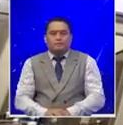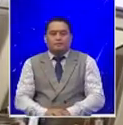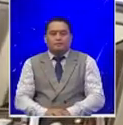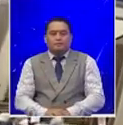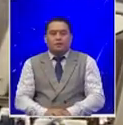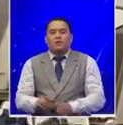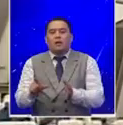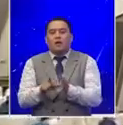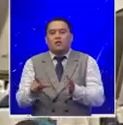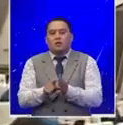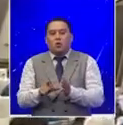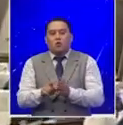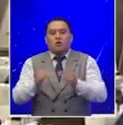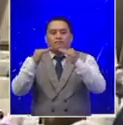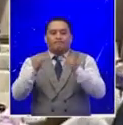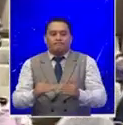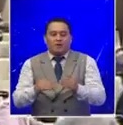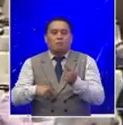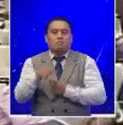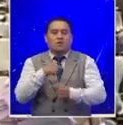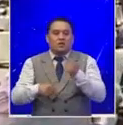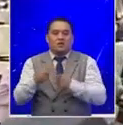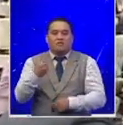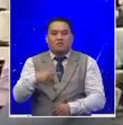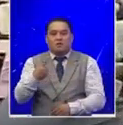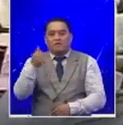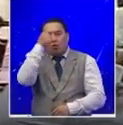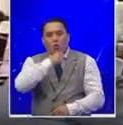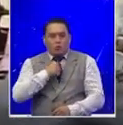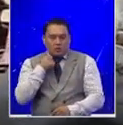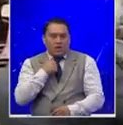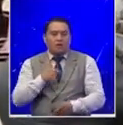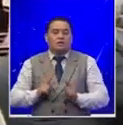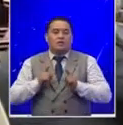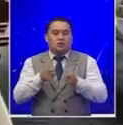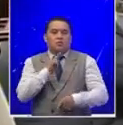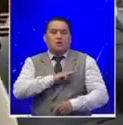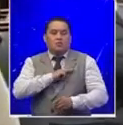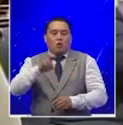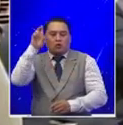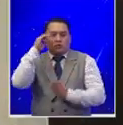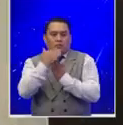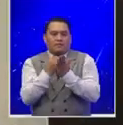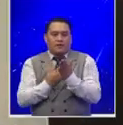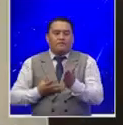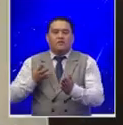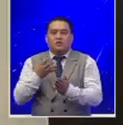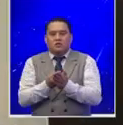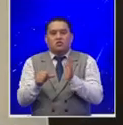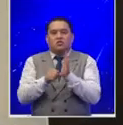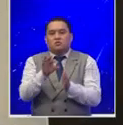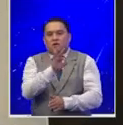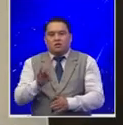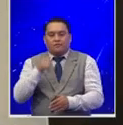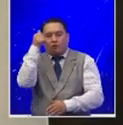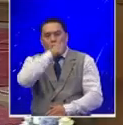с налоговыми послаблениями для предпринимателей до 2021 года действует программа госфинансирования процентных ставок до